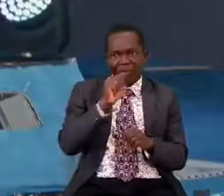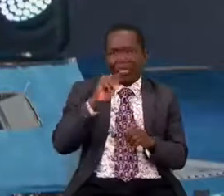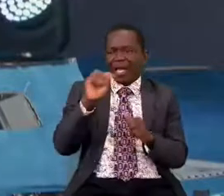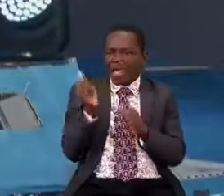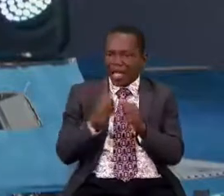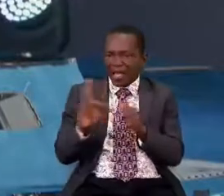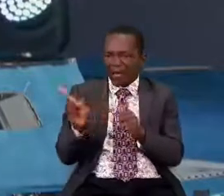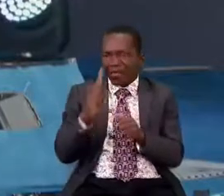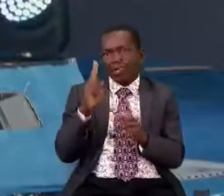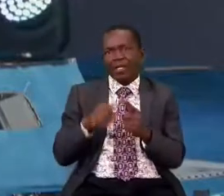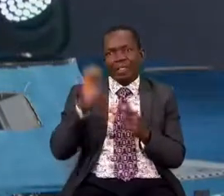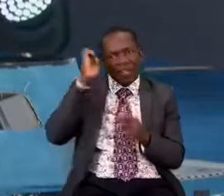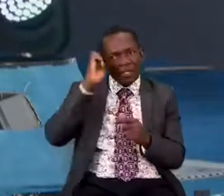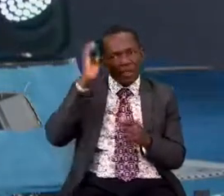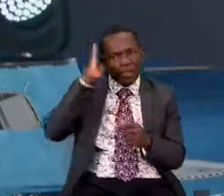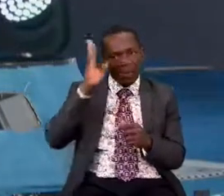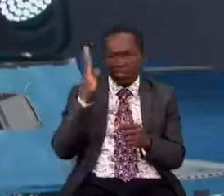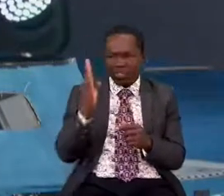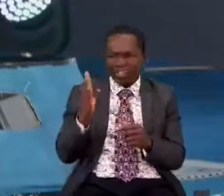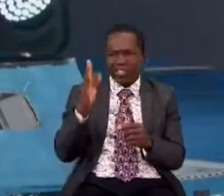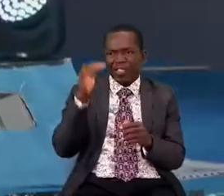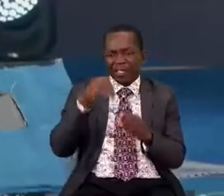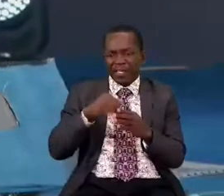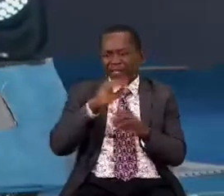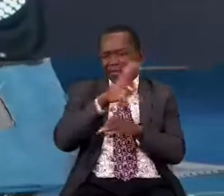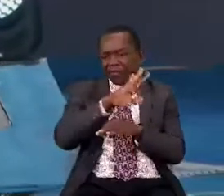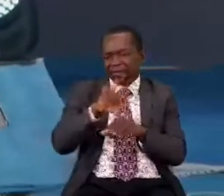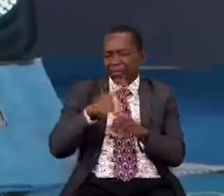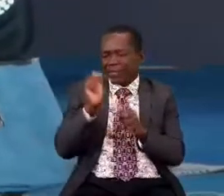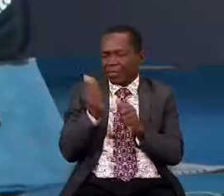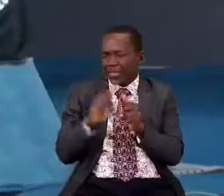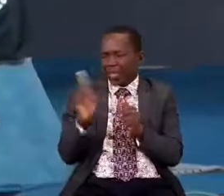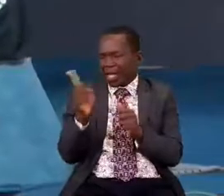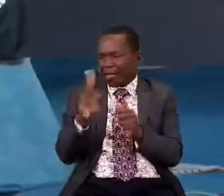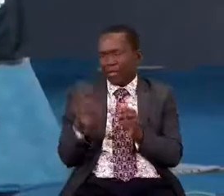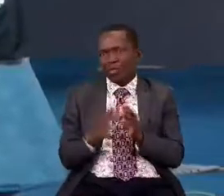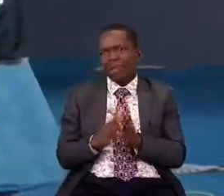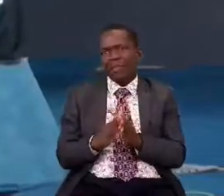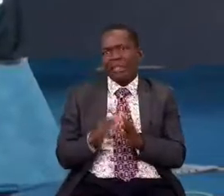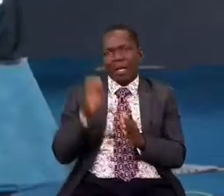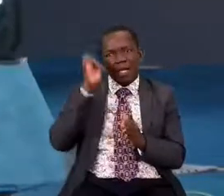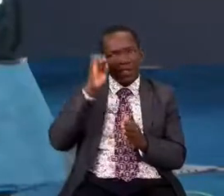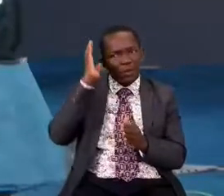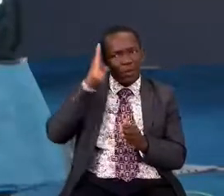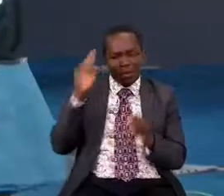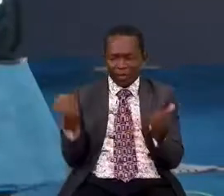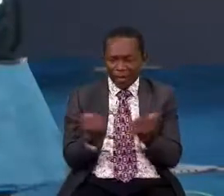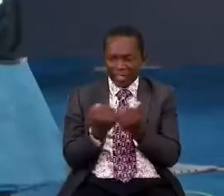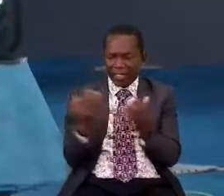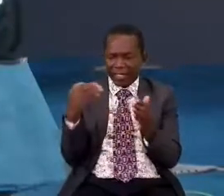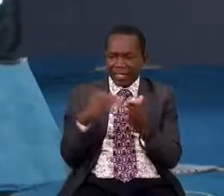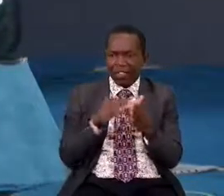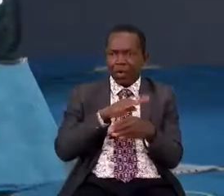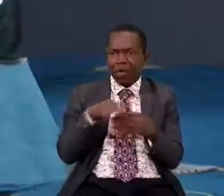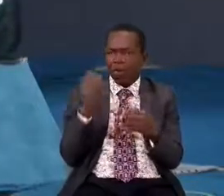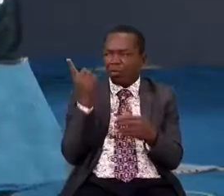sera fortifié. Il va redresser ces gens-là. C'est un instrument que j'ai choisi. Quand tu attends l'heure du